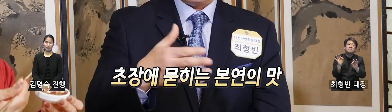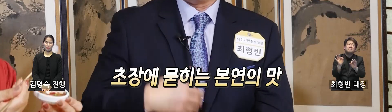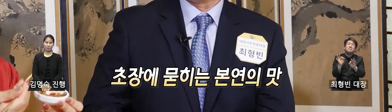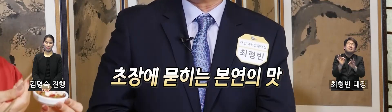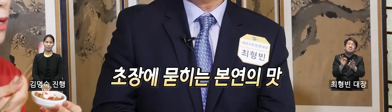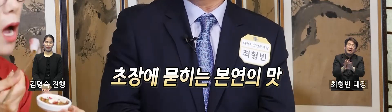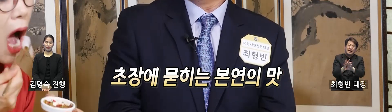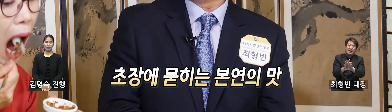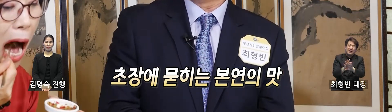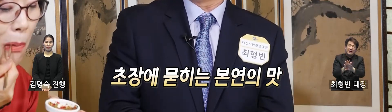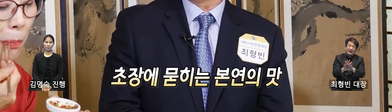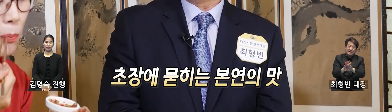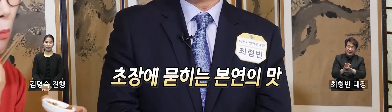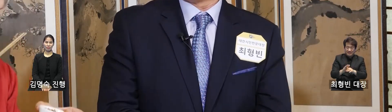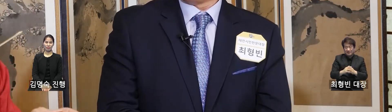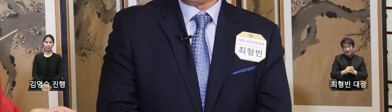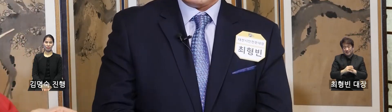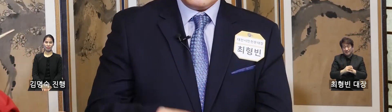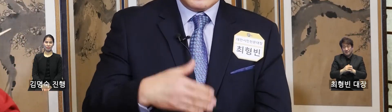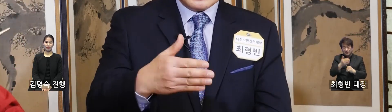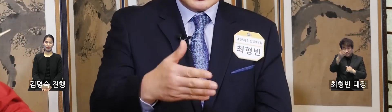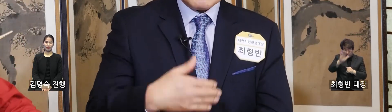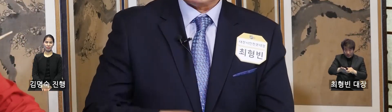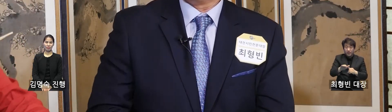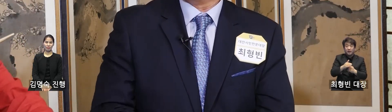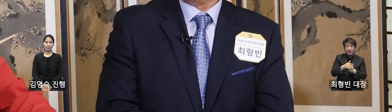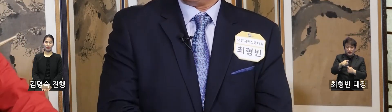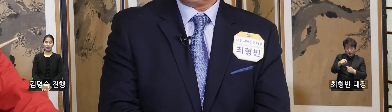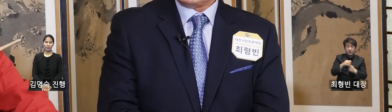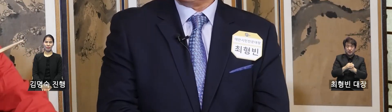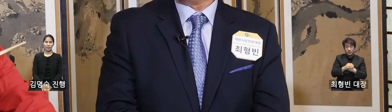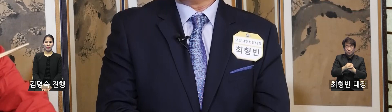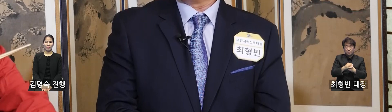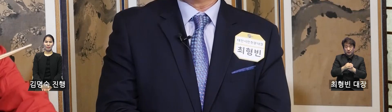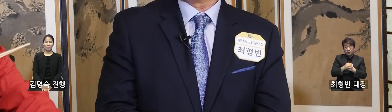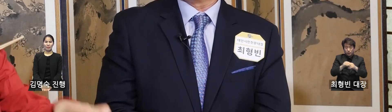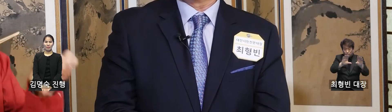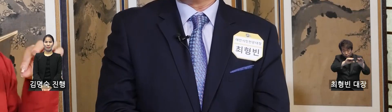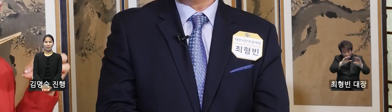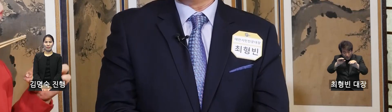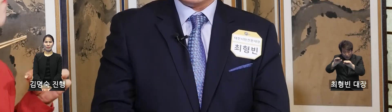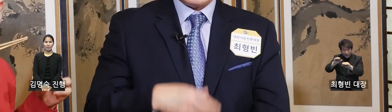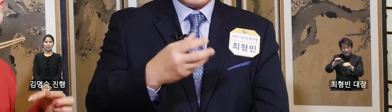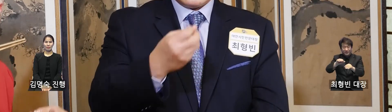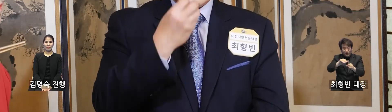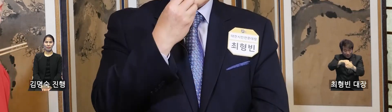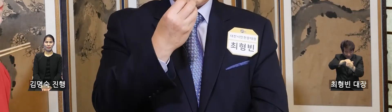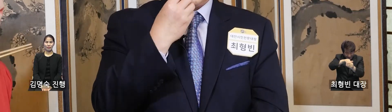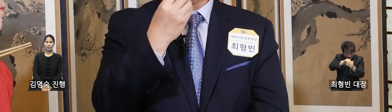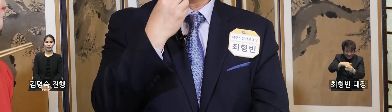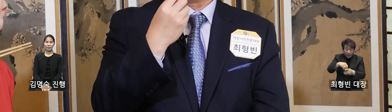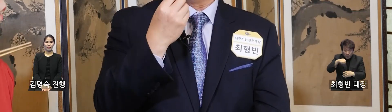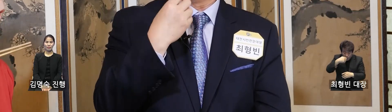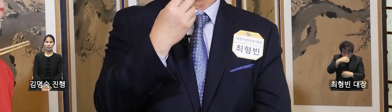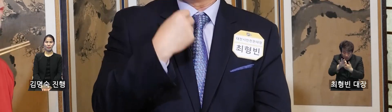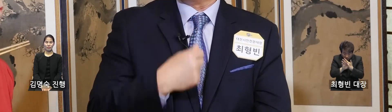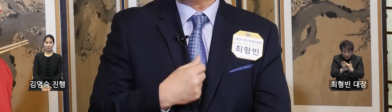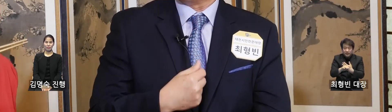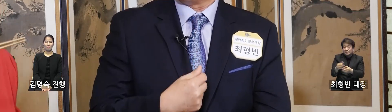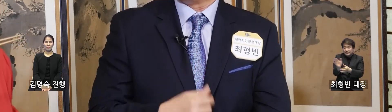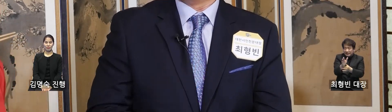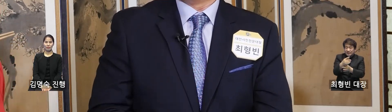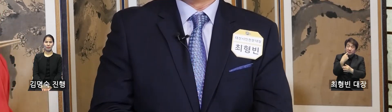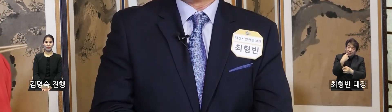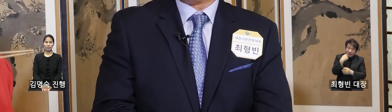생선의 맛을 원 느끼거든요 근데 오히려 이제 이렇게 부터 부드러운 양념장으로 해서 먹으면 은 그 생선의 본연의 맛을 즐길수가